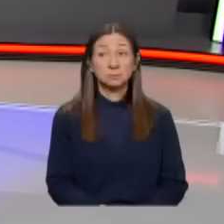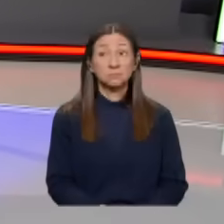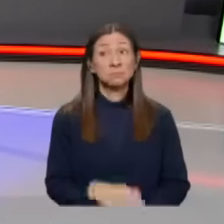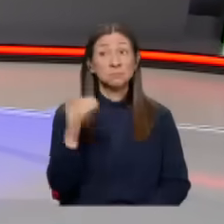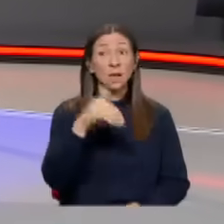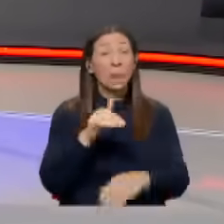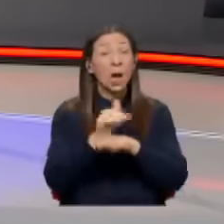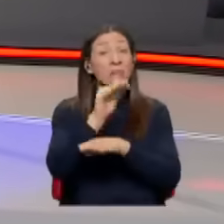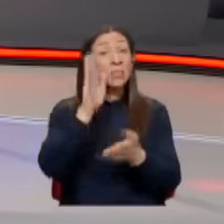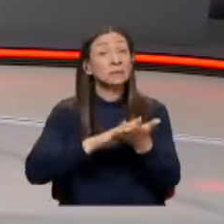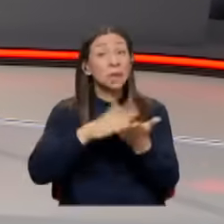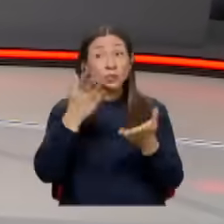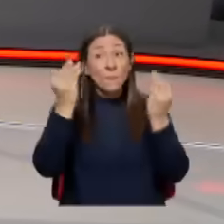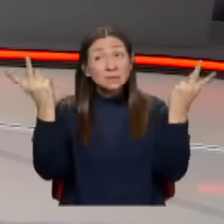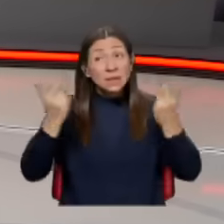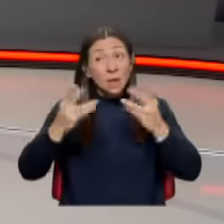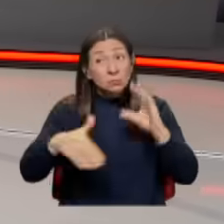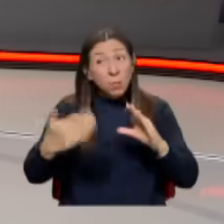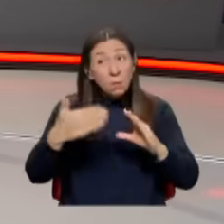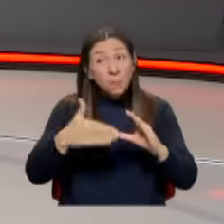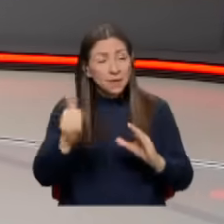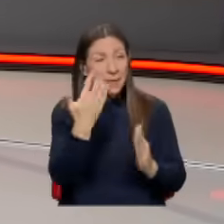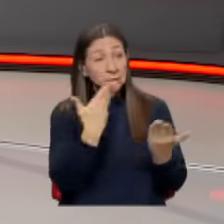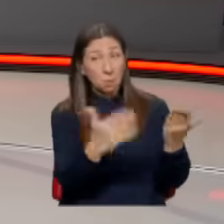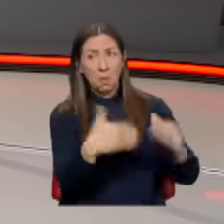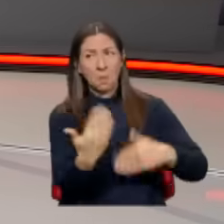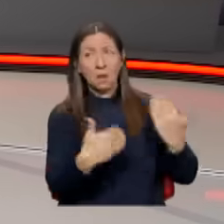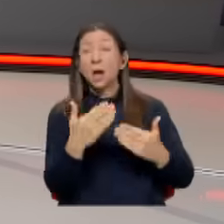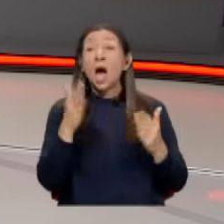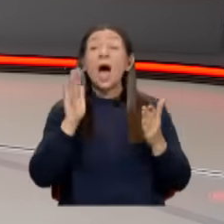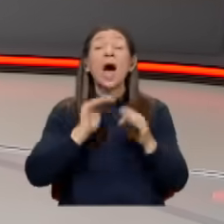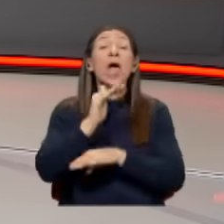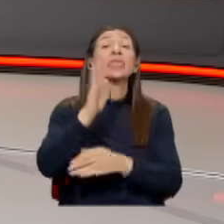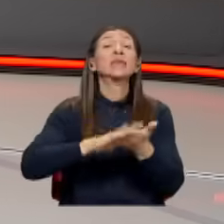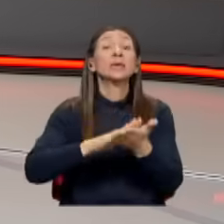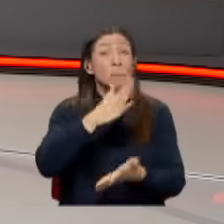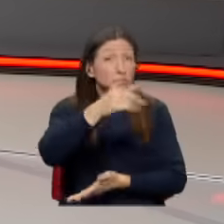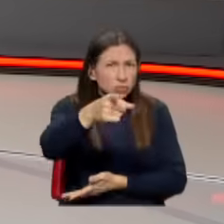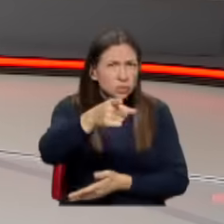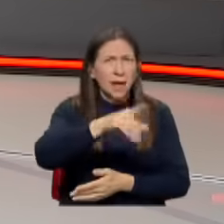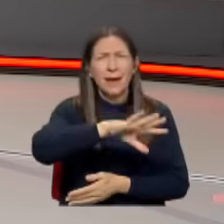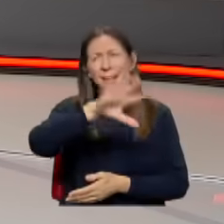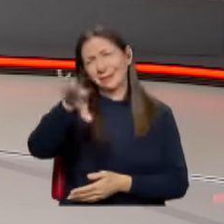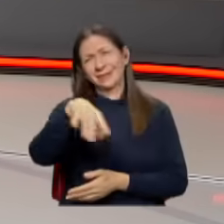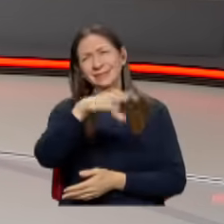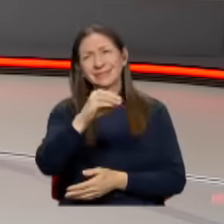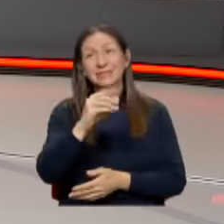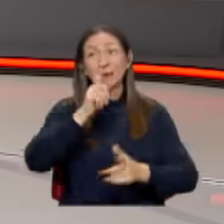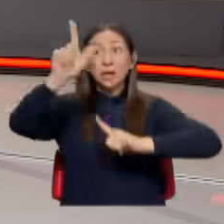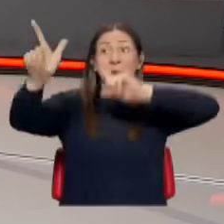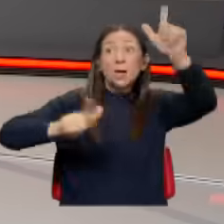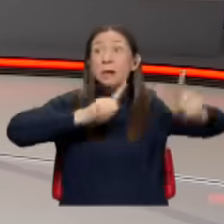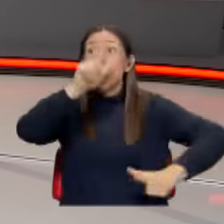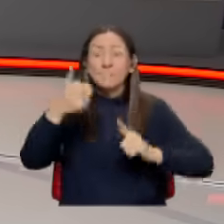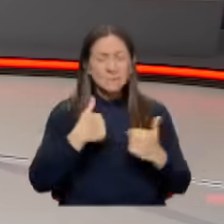Gelelim hayat tazminatına. Pek çok mesajda da kıymetli izleyicilerimizden geliyor. Hayat tazminatı biliyorsunuz. Herkes ses